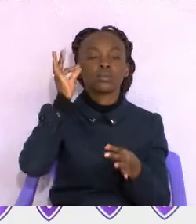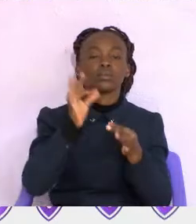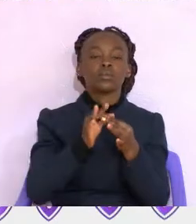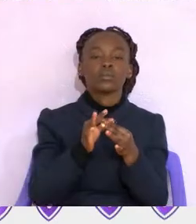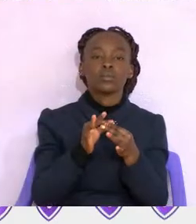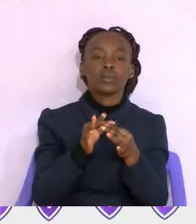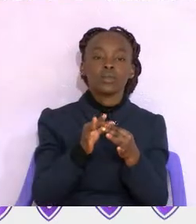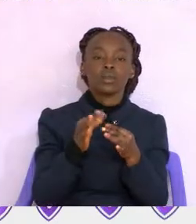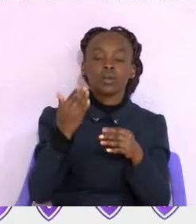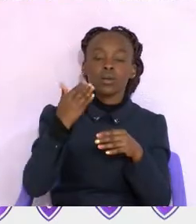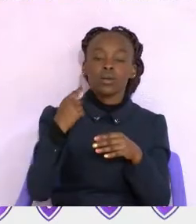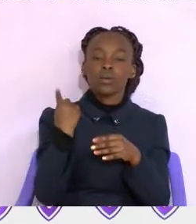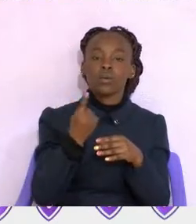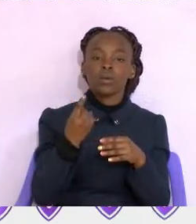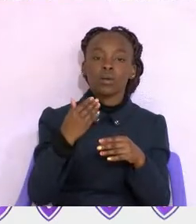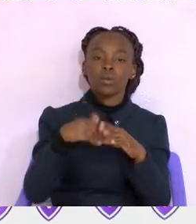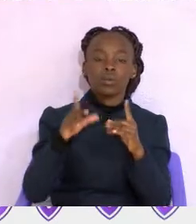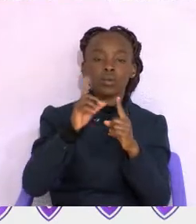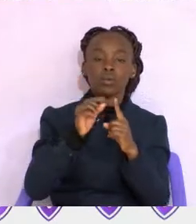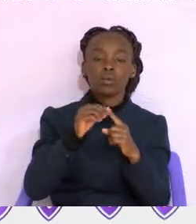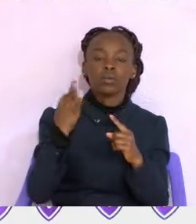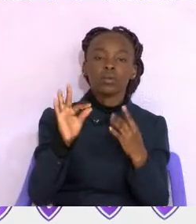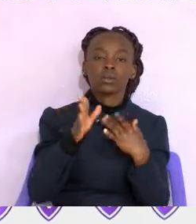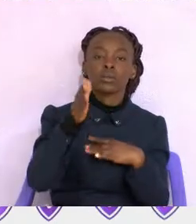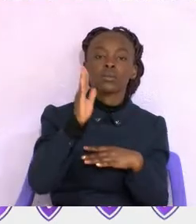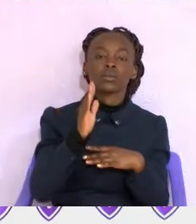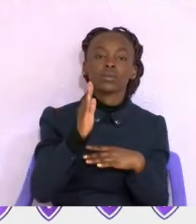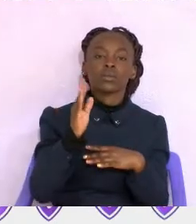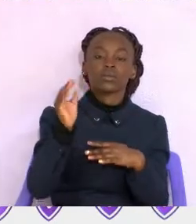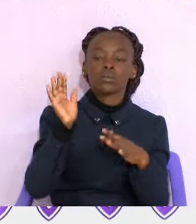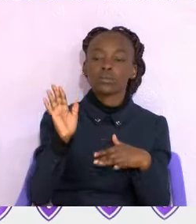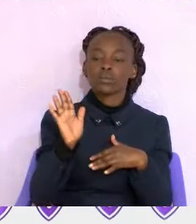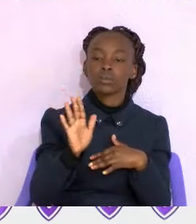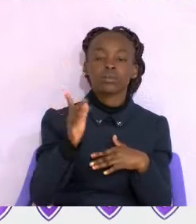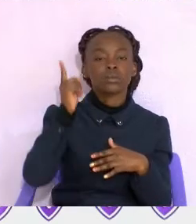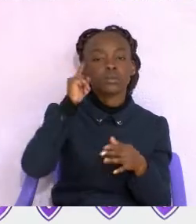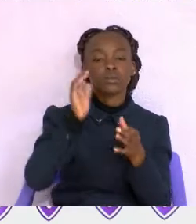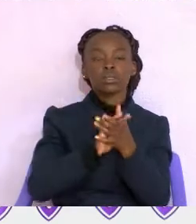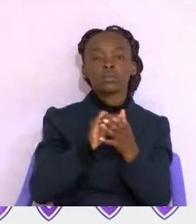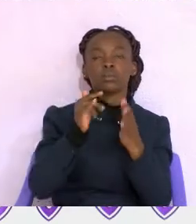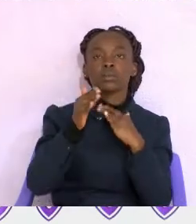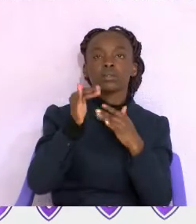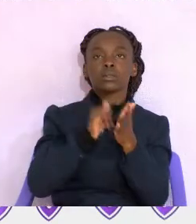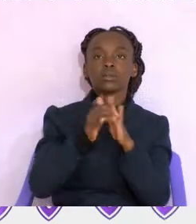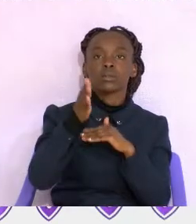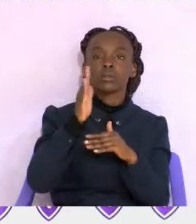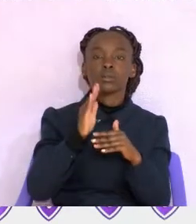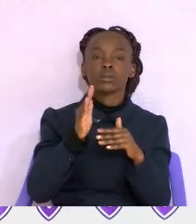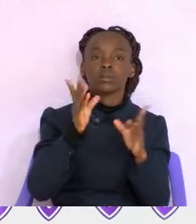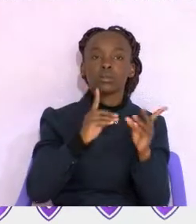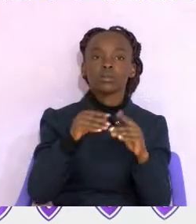Mungu. Waliacha kukua na imani, kuamini Mungu kwamba atatekeleza ama atatimiza yale